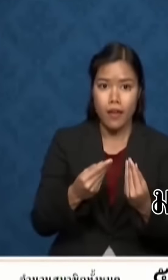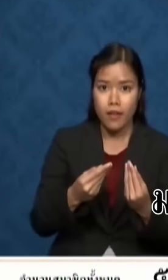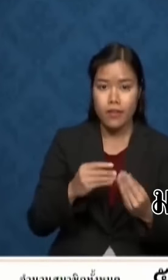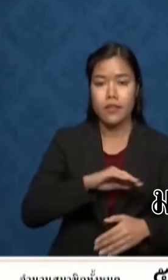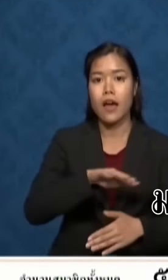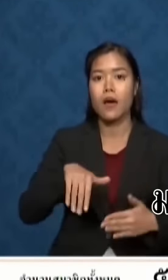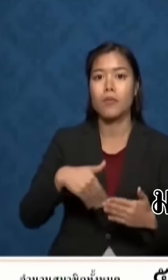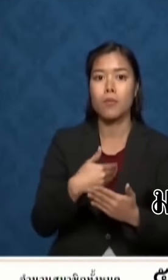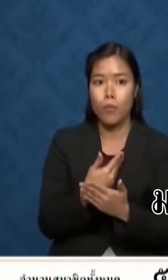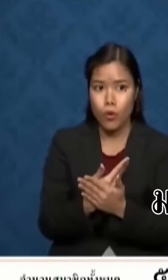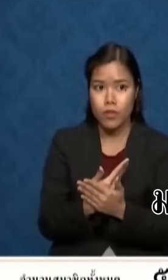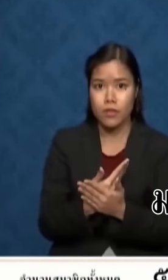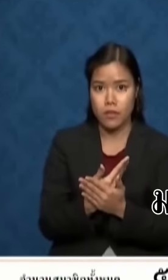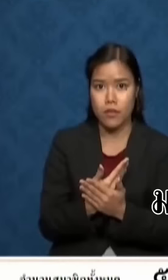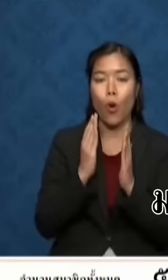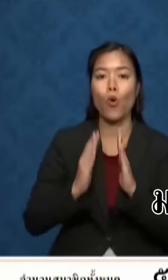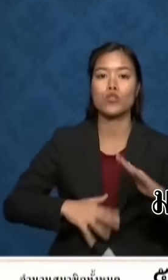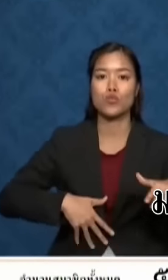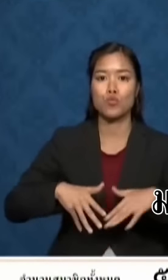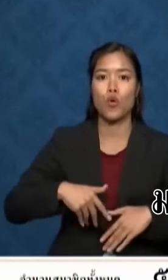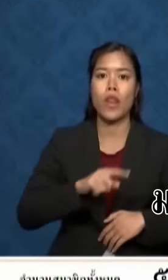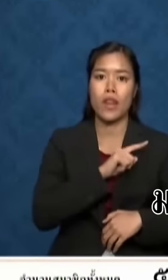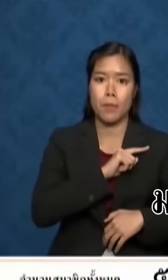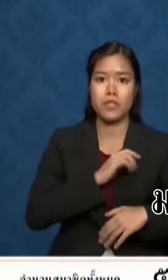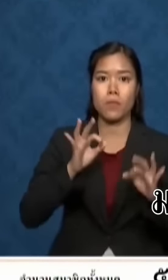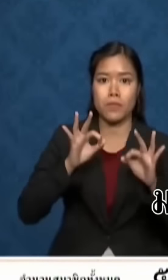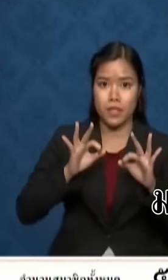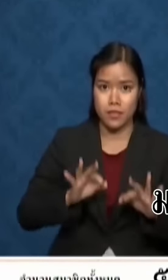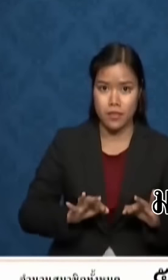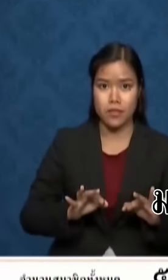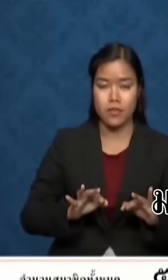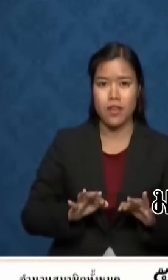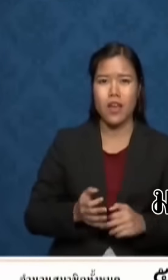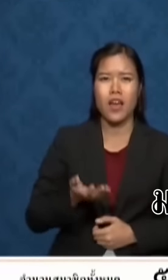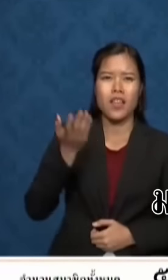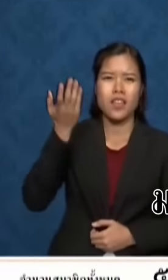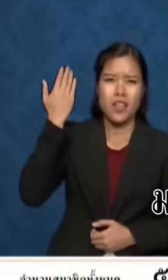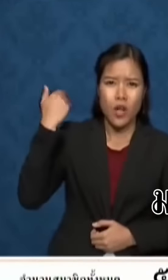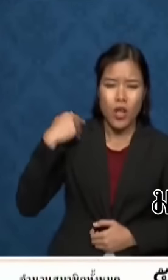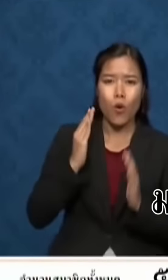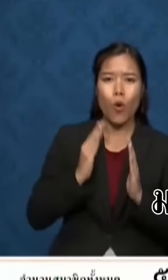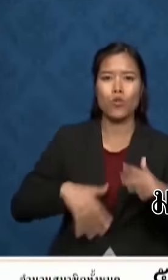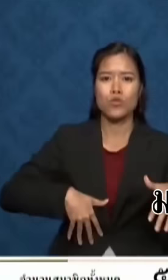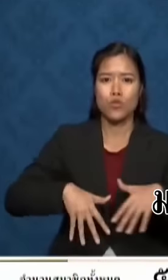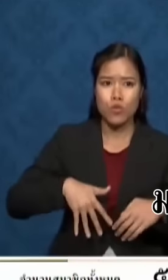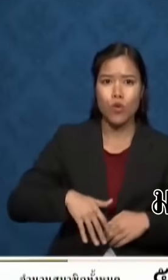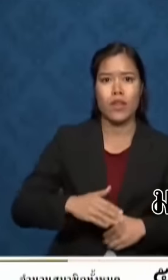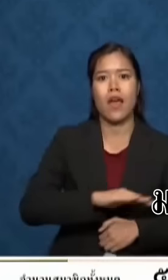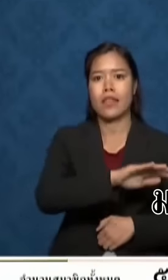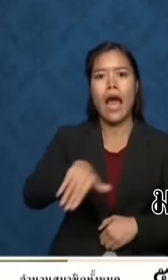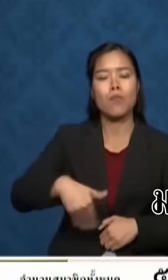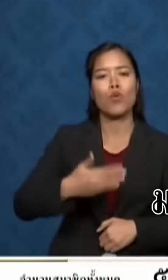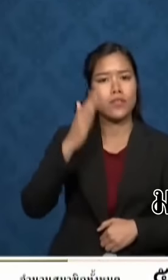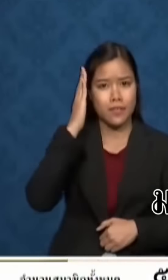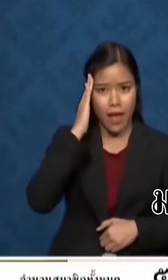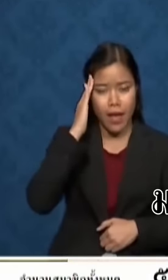éru ประชาชนเปผู้วัศิinished จรฐานปาhome ๆืองเดีวนมเร็วครับประชาชนเข้ารับทาบทุ